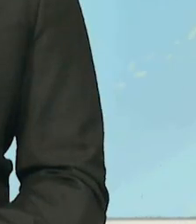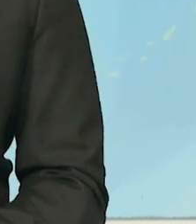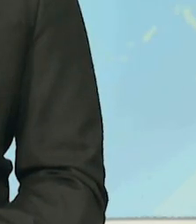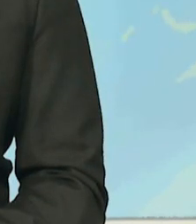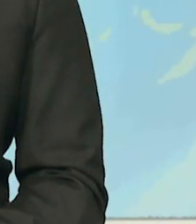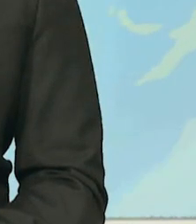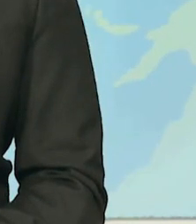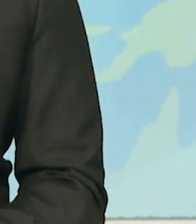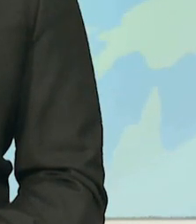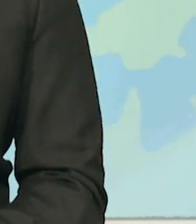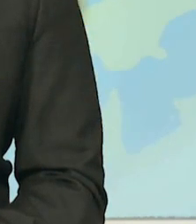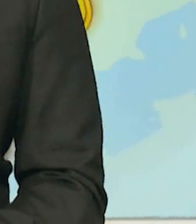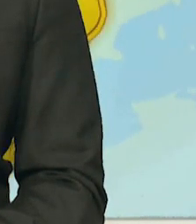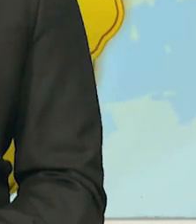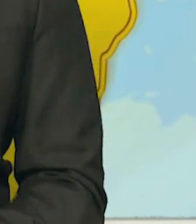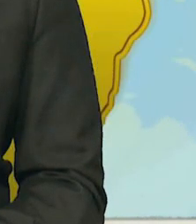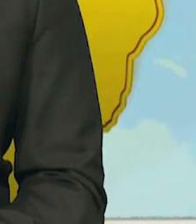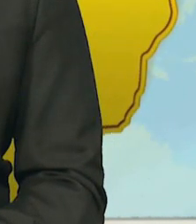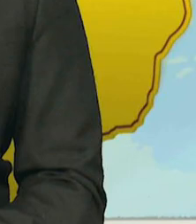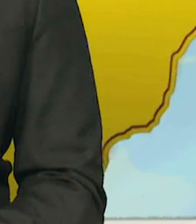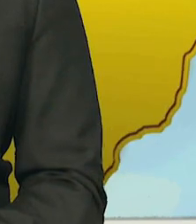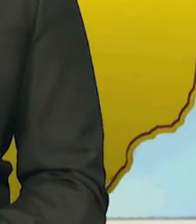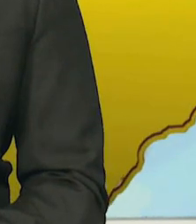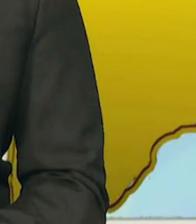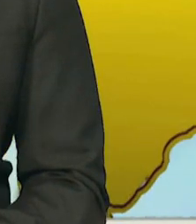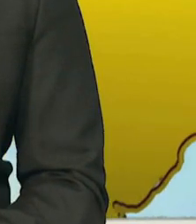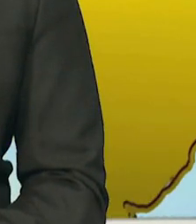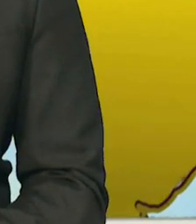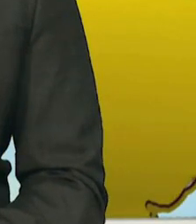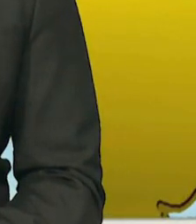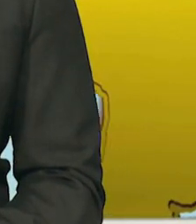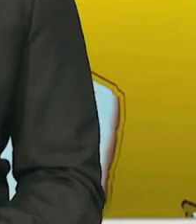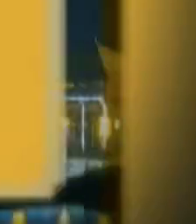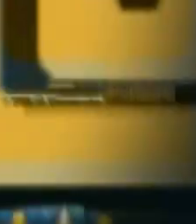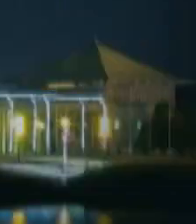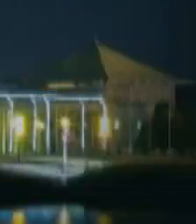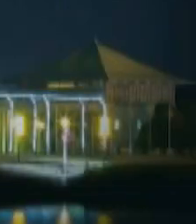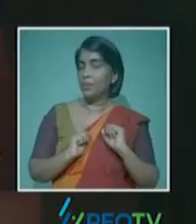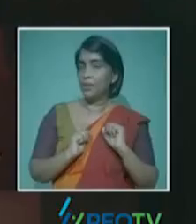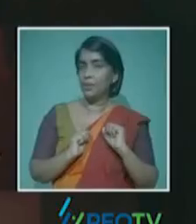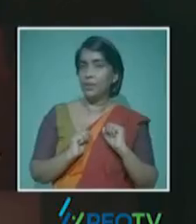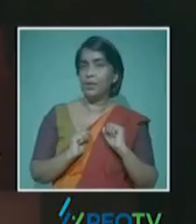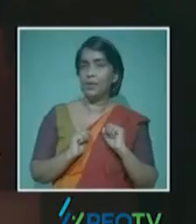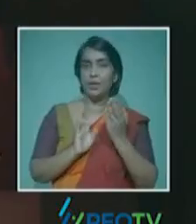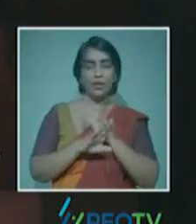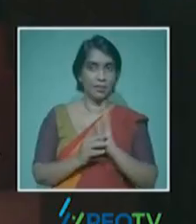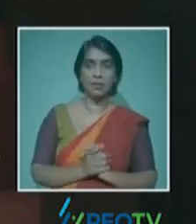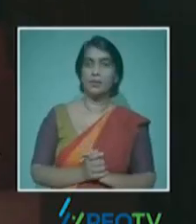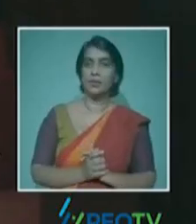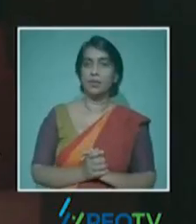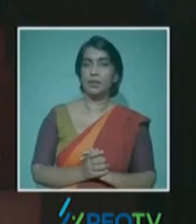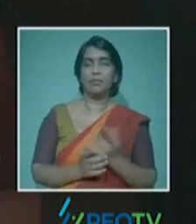අයවැය කාරක සභා අවස්ථා විවාදයේ තෙවන දින ඊයේ පැවැතුණා මේෙහිදී පළ වූ අදහස් හිටපු ජනාධිපතිතුමා